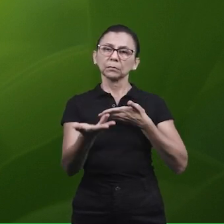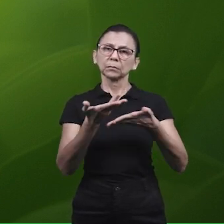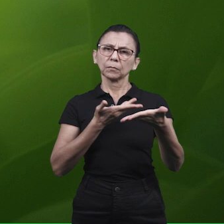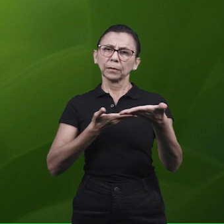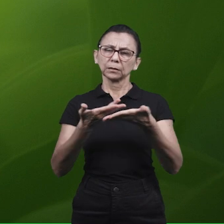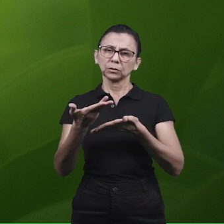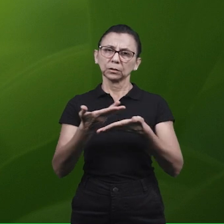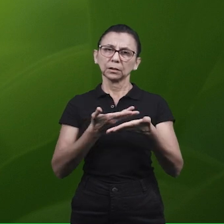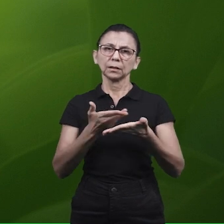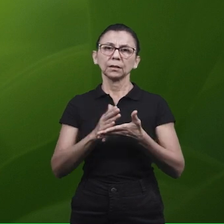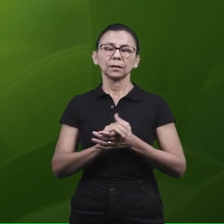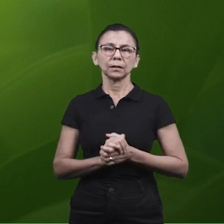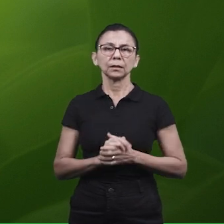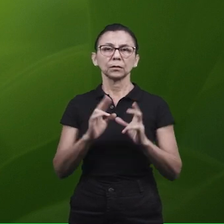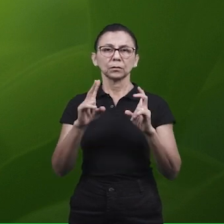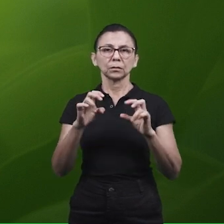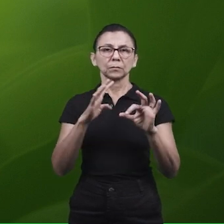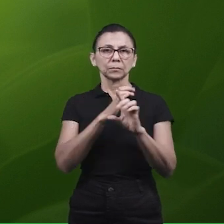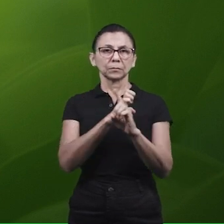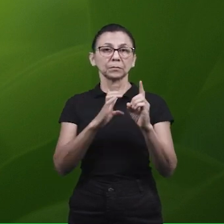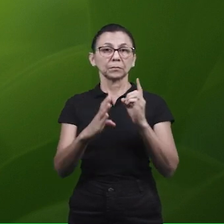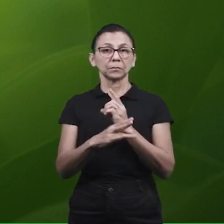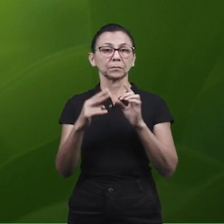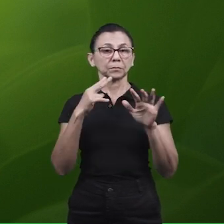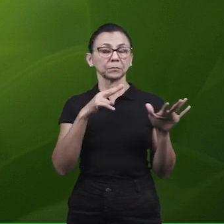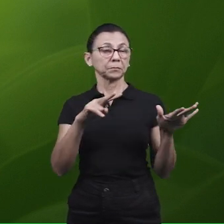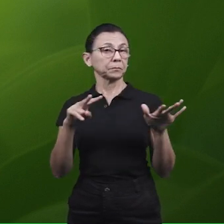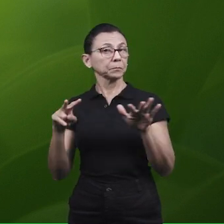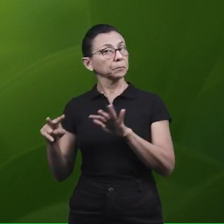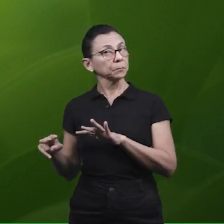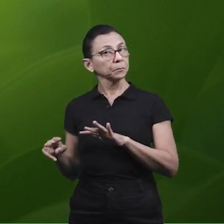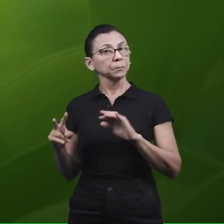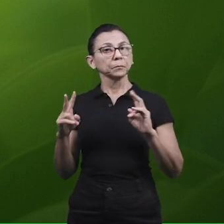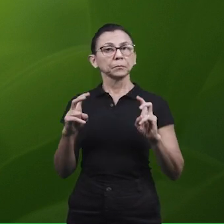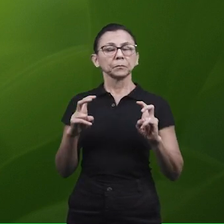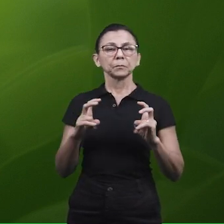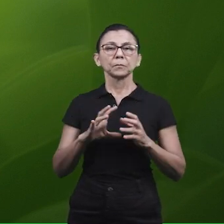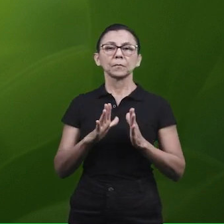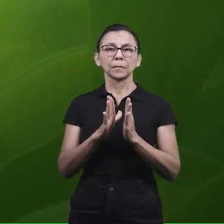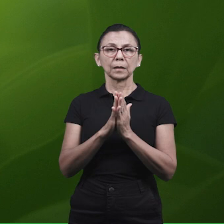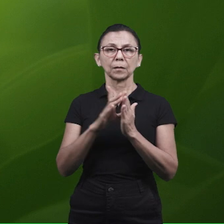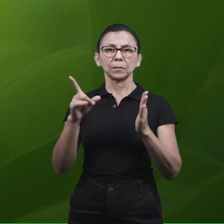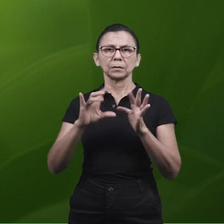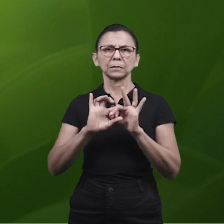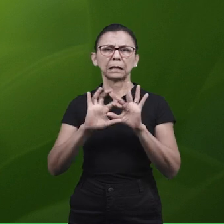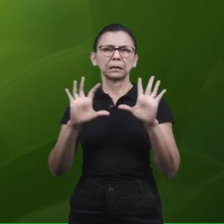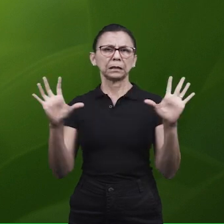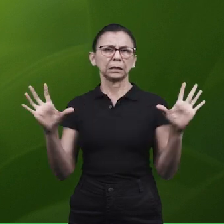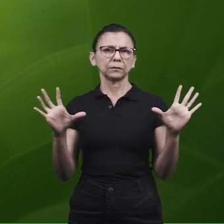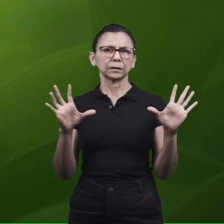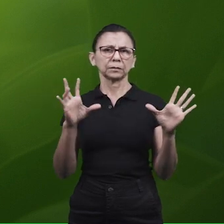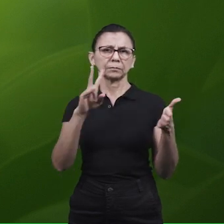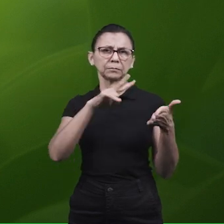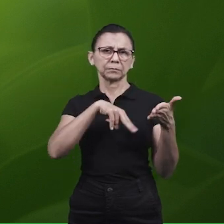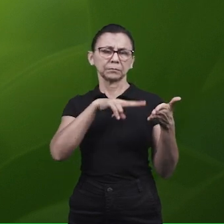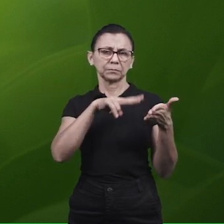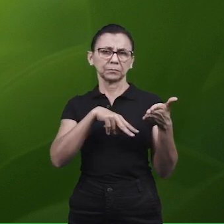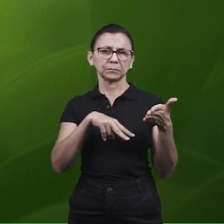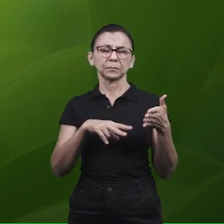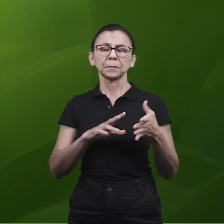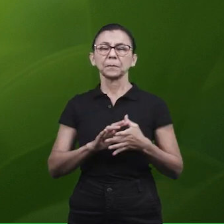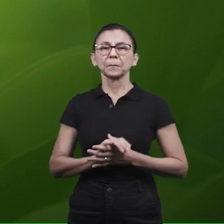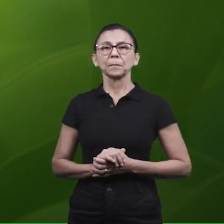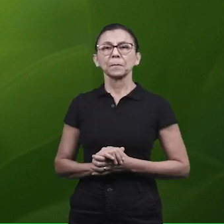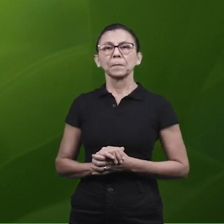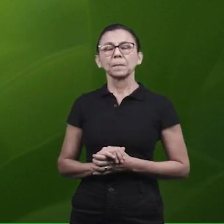chrétienne Maranatha et nous sommes ici dans la promotion de l'Évangile éternel pour apporter notre contribution sur la thématique de l'école